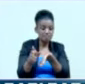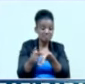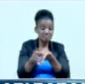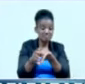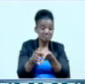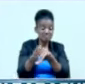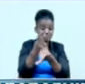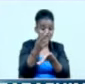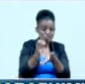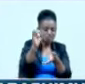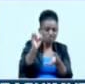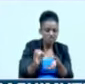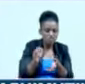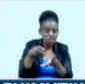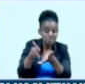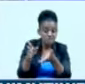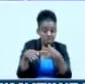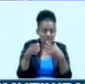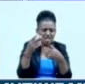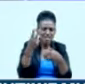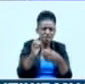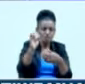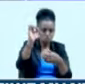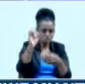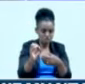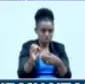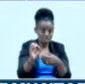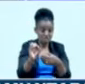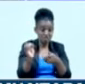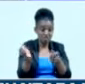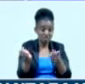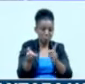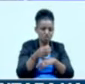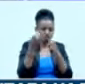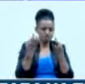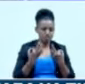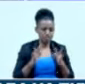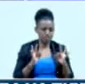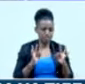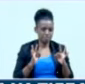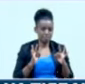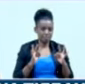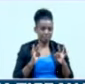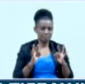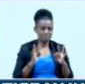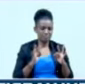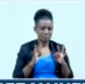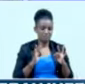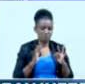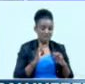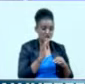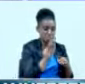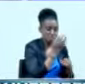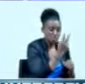cyagice watubwiye 20% nibyo muzishyura 20% tuzazibonera kubuntu hanyuma ya